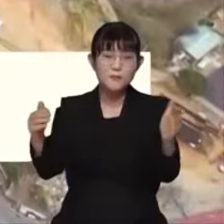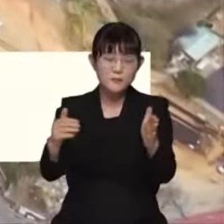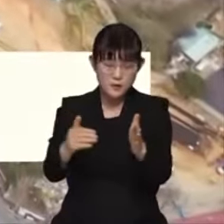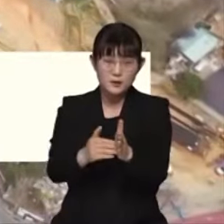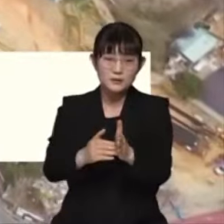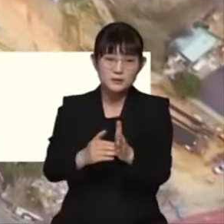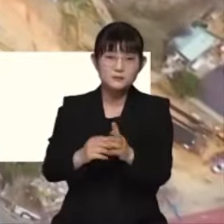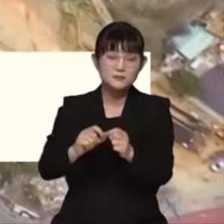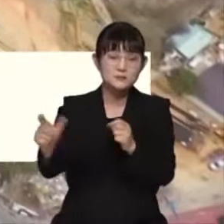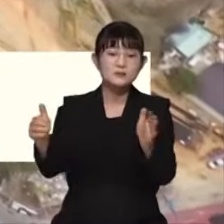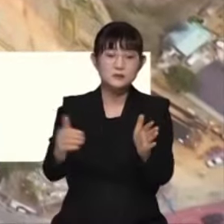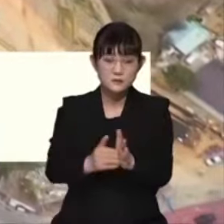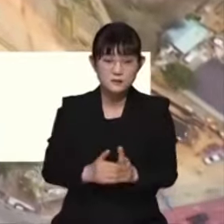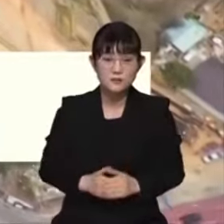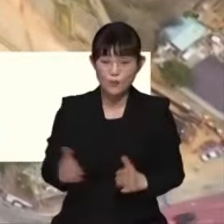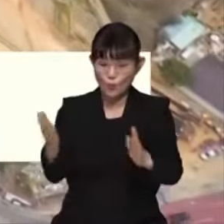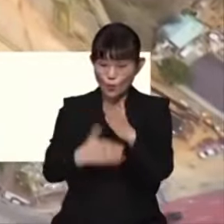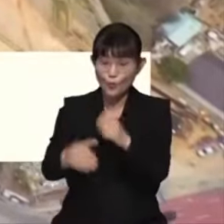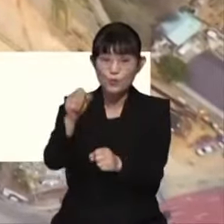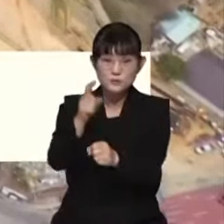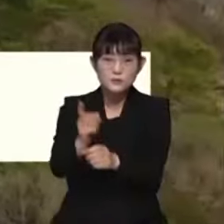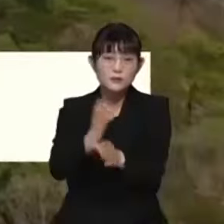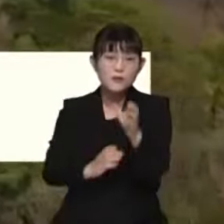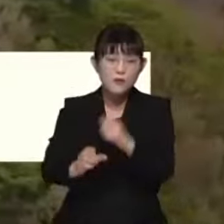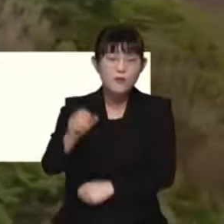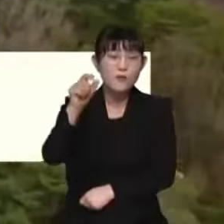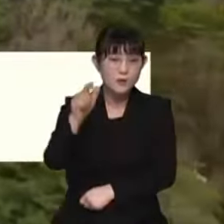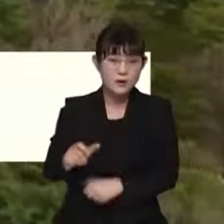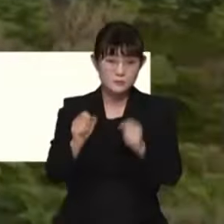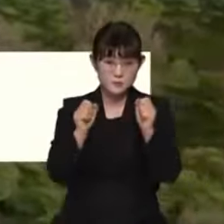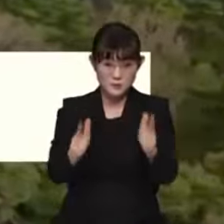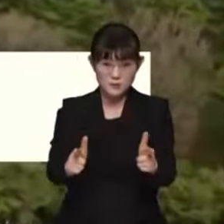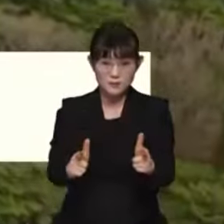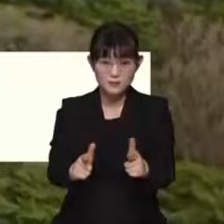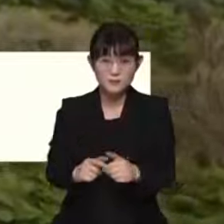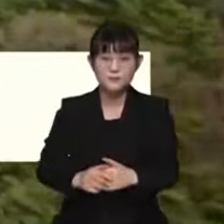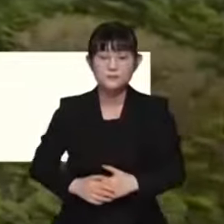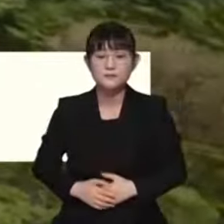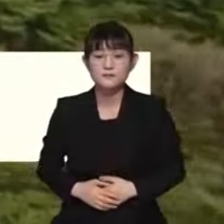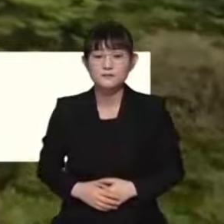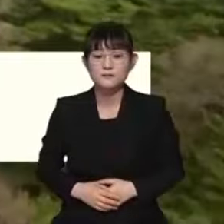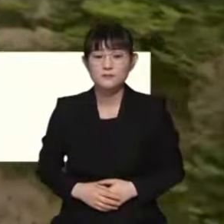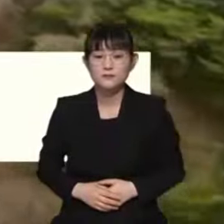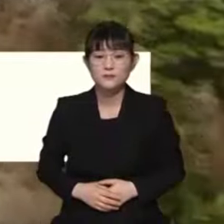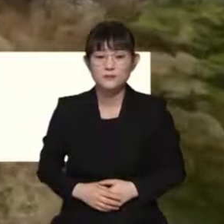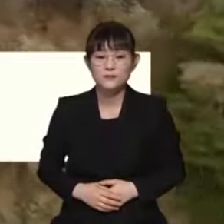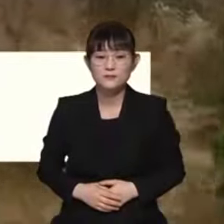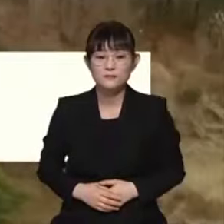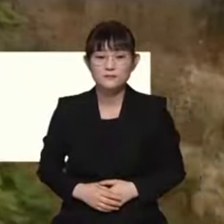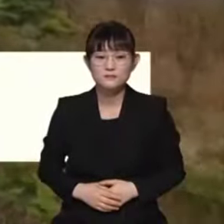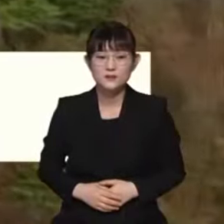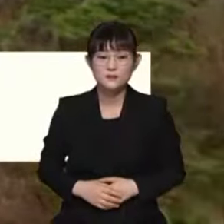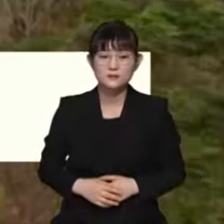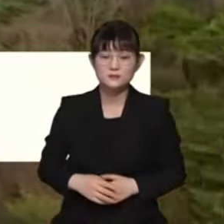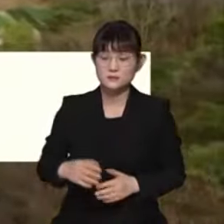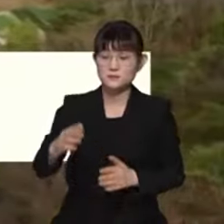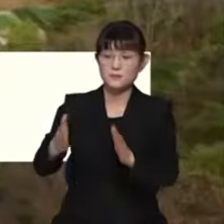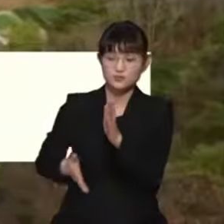있는데요. 공공성도 더 강화하는 계기가 될 수 있을 거라고 생각하고 있습니다. 저희 사업 시행자도 적극시 방침을 협조하고